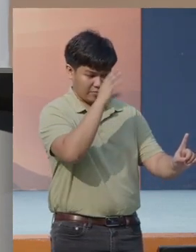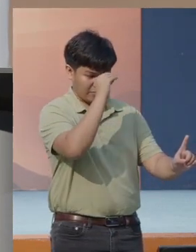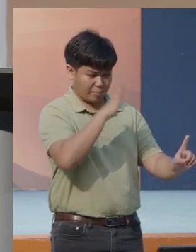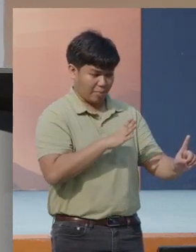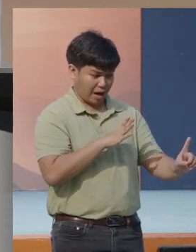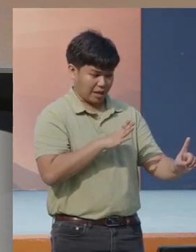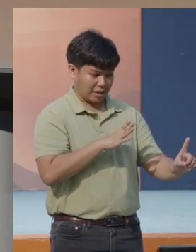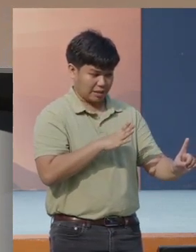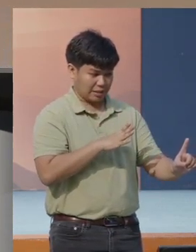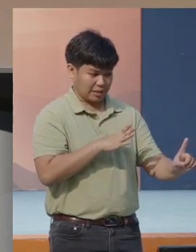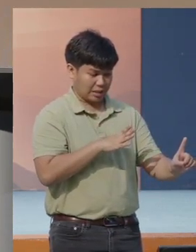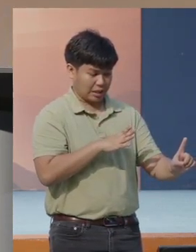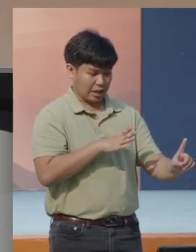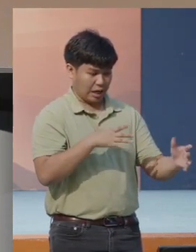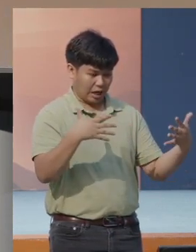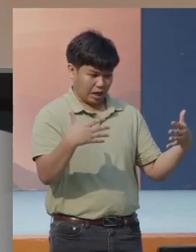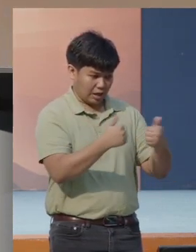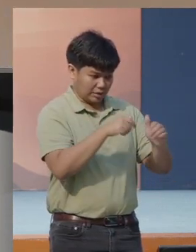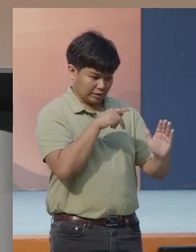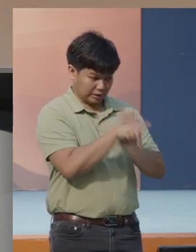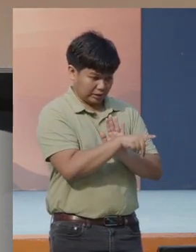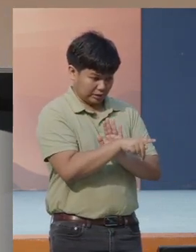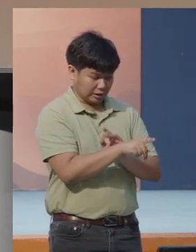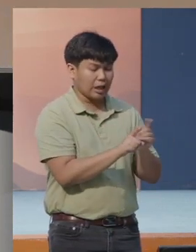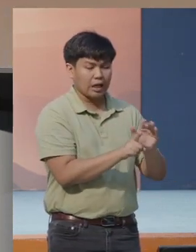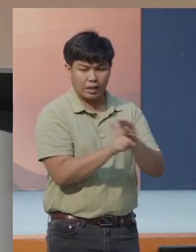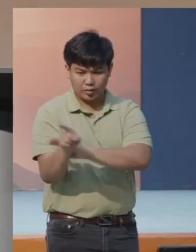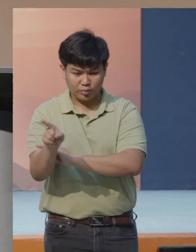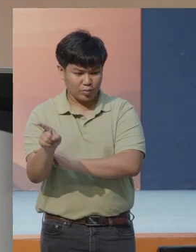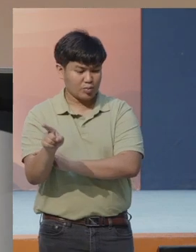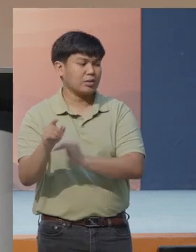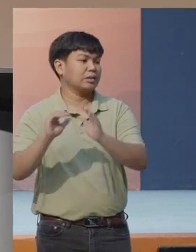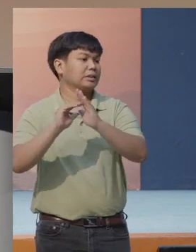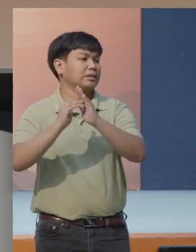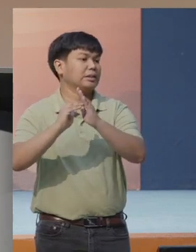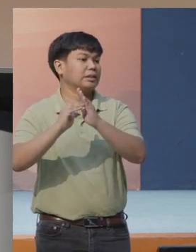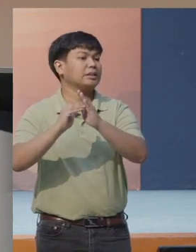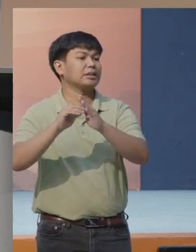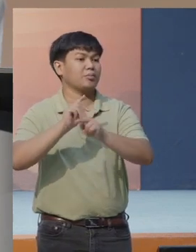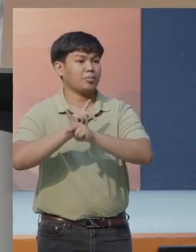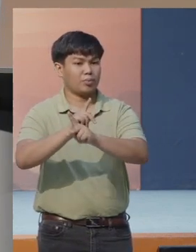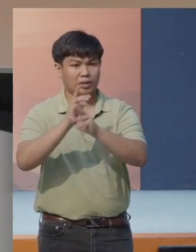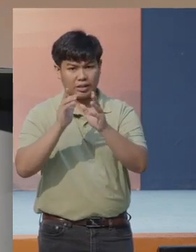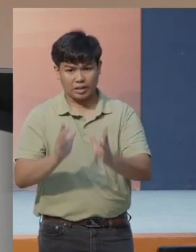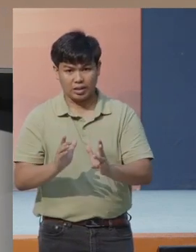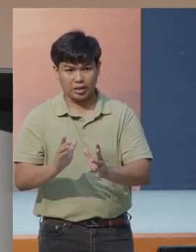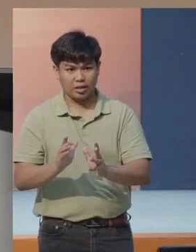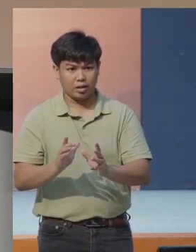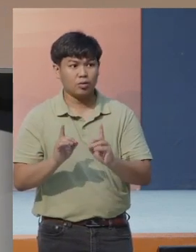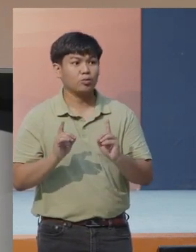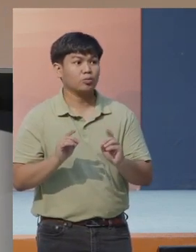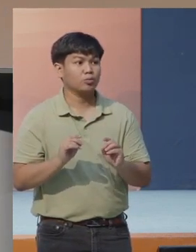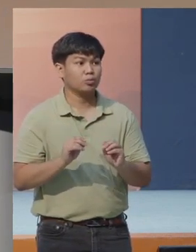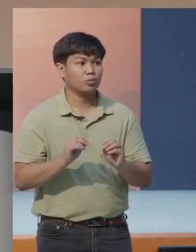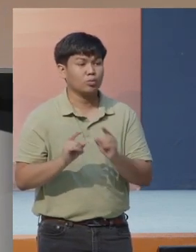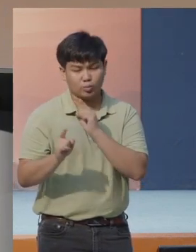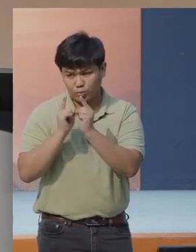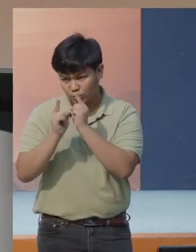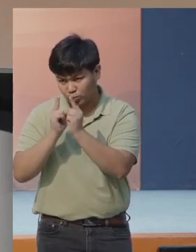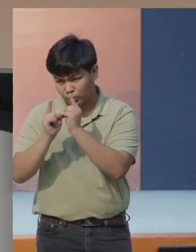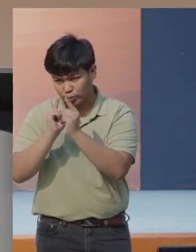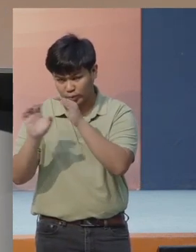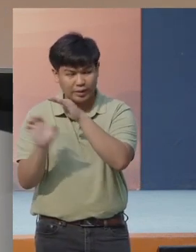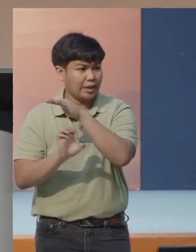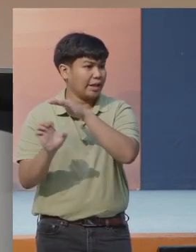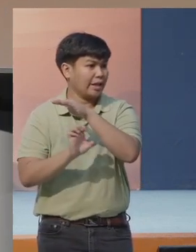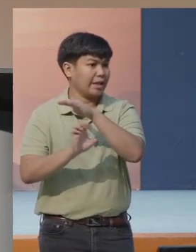ng mga cities of refuge, ang manslayer o nakapatay ng aksidente upang makausap nila yung mga elders ng city